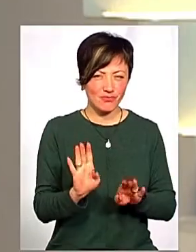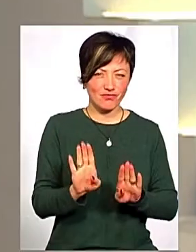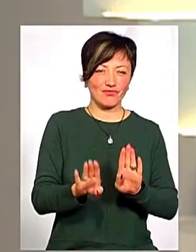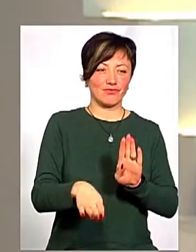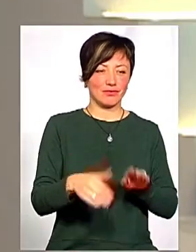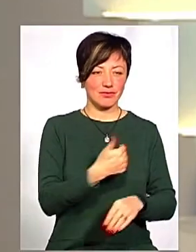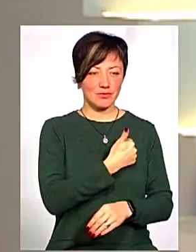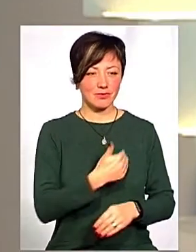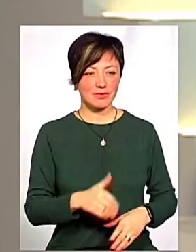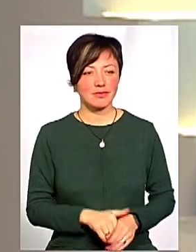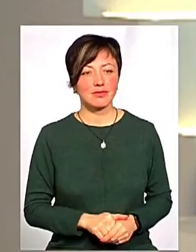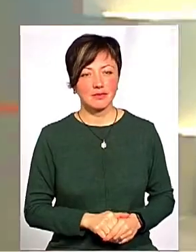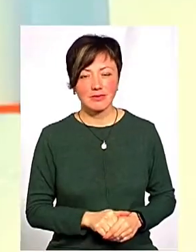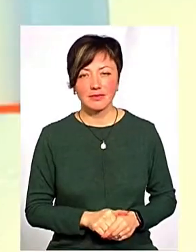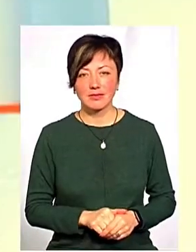трішечки швидше,